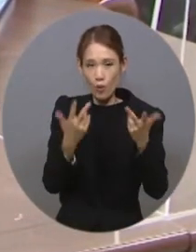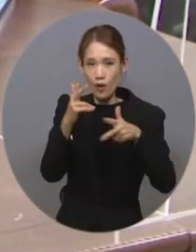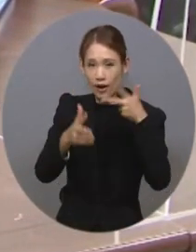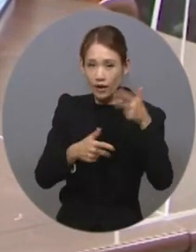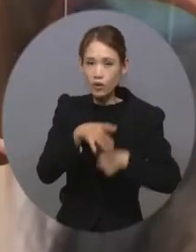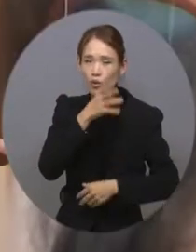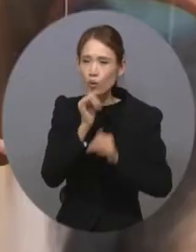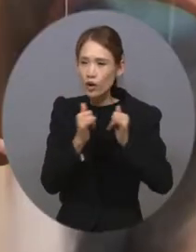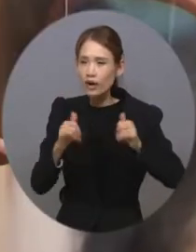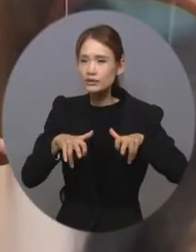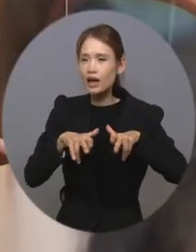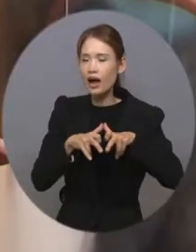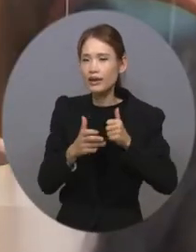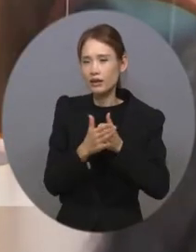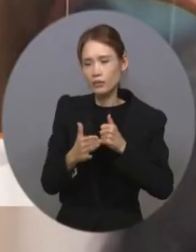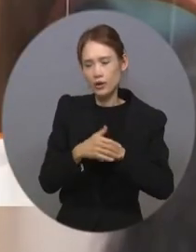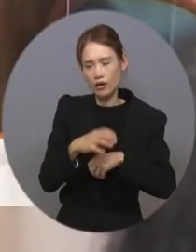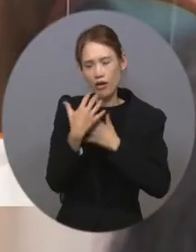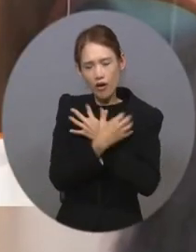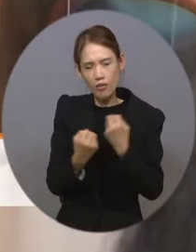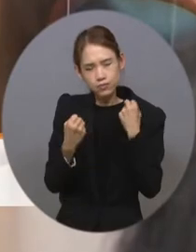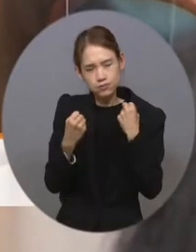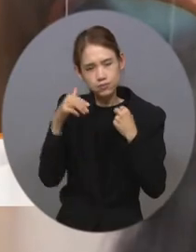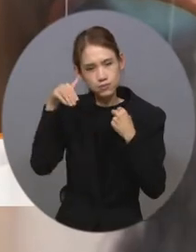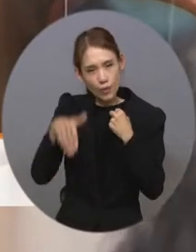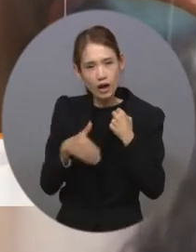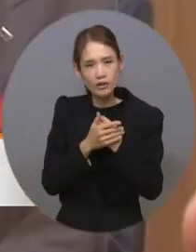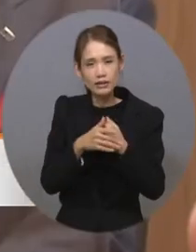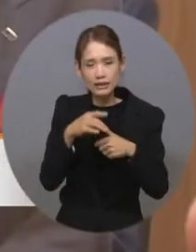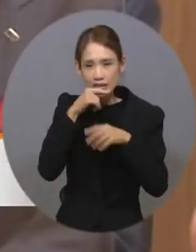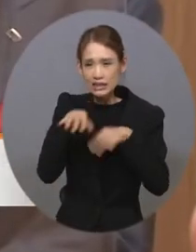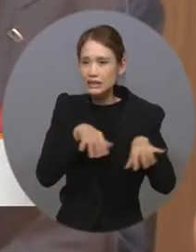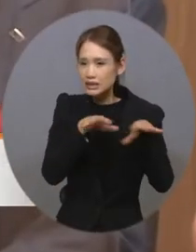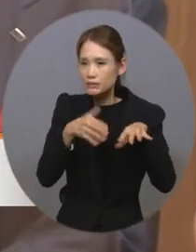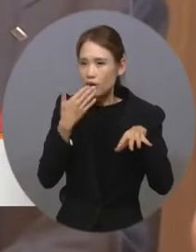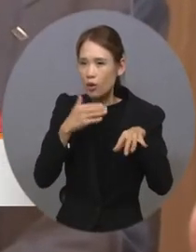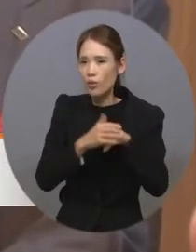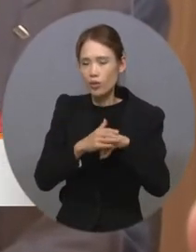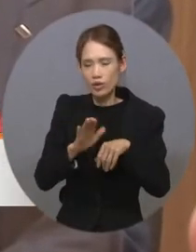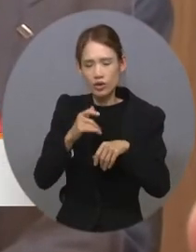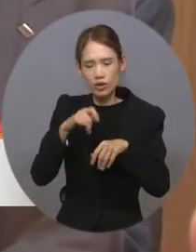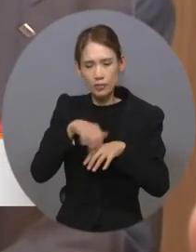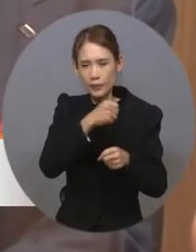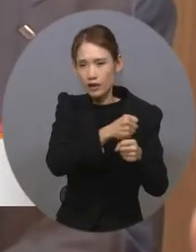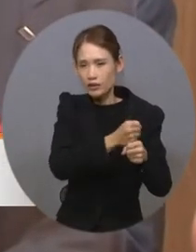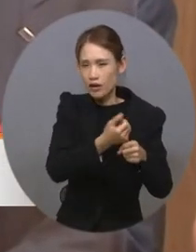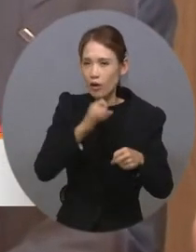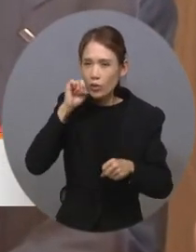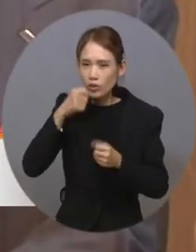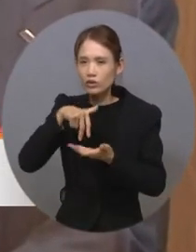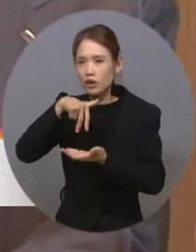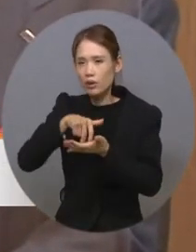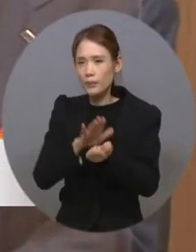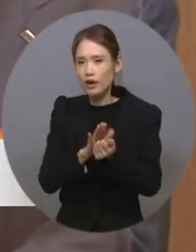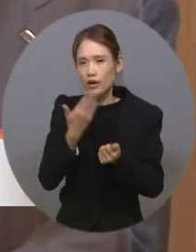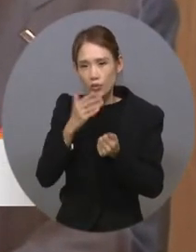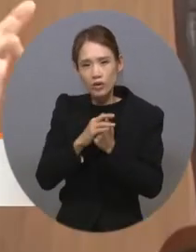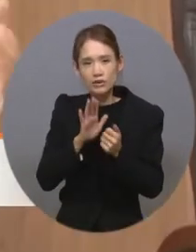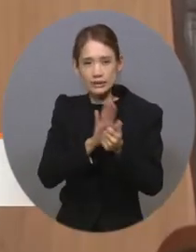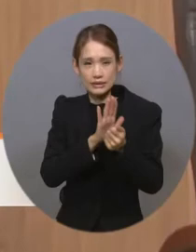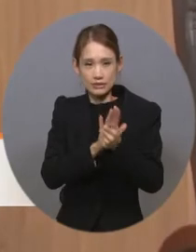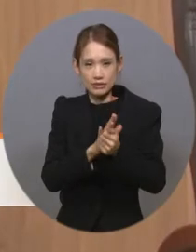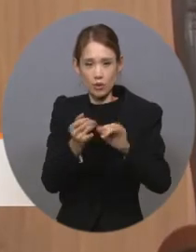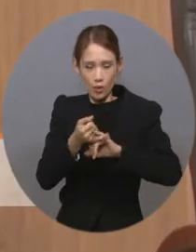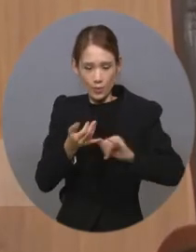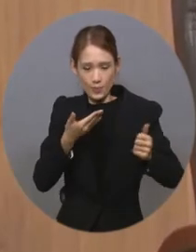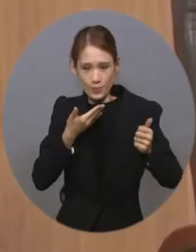장애로 건강이 좋지 않아 김치를 담그지 못하거나 사서 먹는 것도 힘든 취약계층에게 김치 지원이 필요하다는 점을 고려해